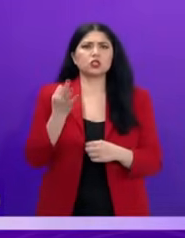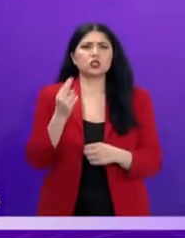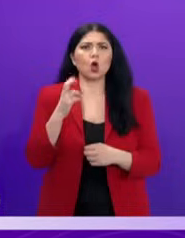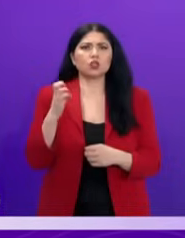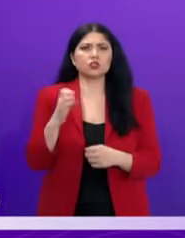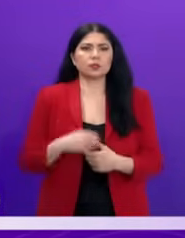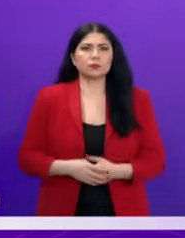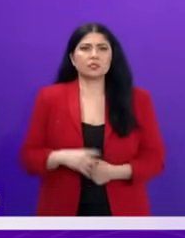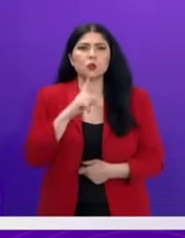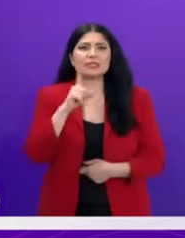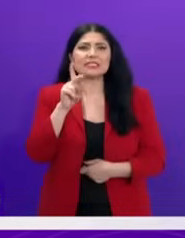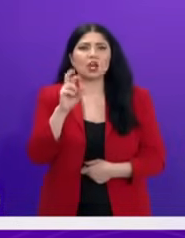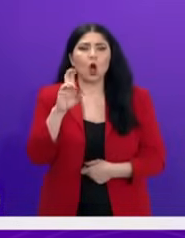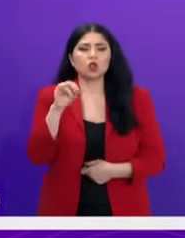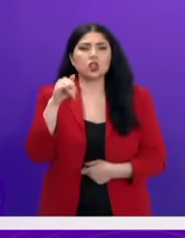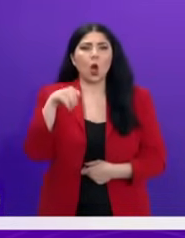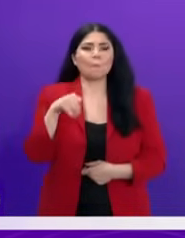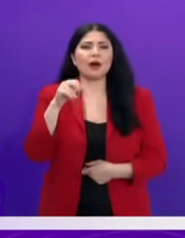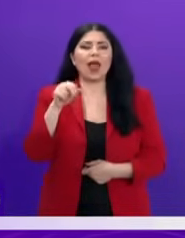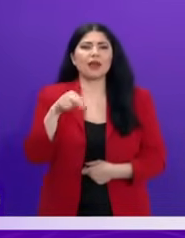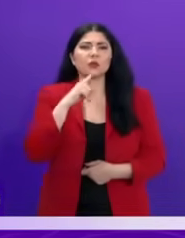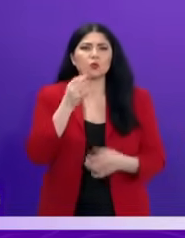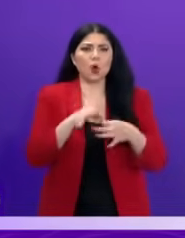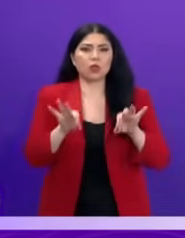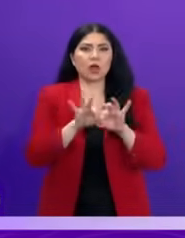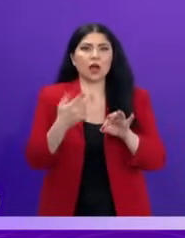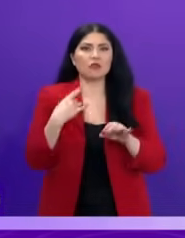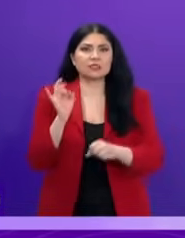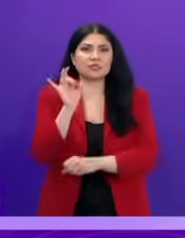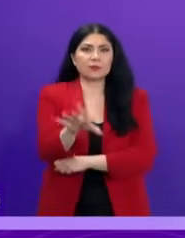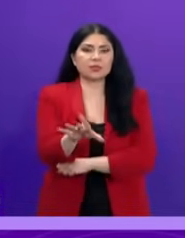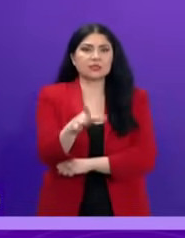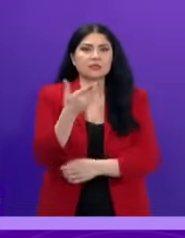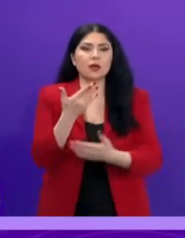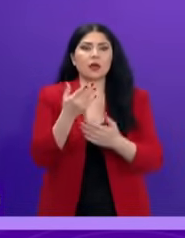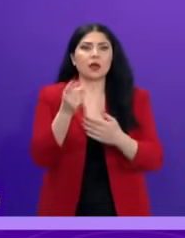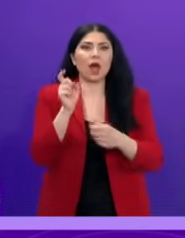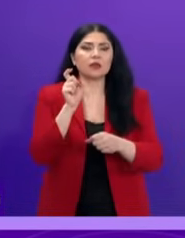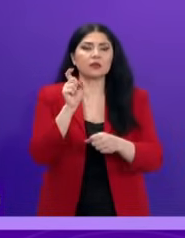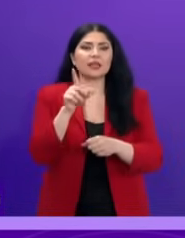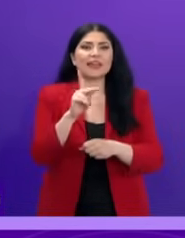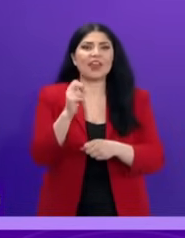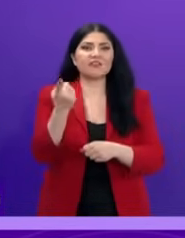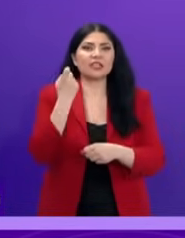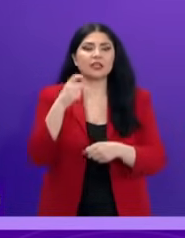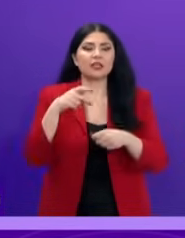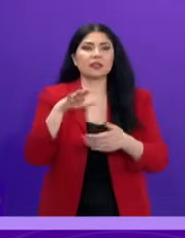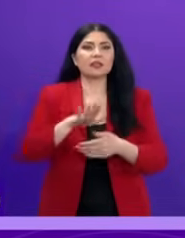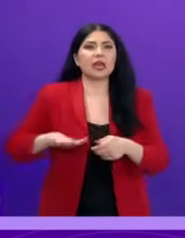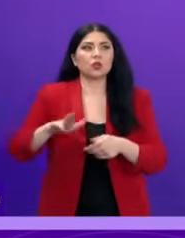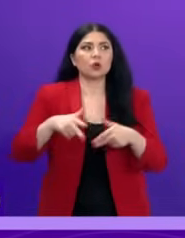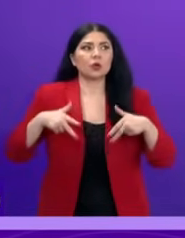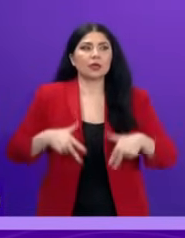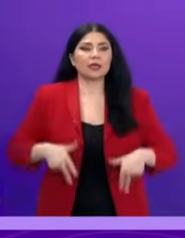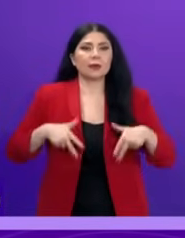rachete Zircon și Onyx-M, care ar fi fost lansate către Kiev din teritoriul Crimeei, dinspre